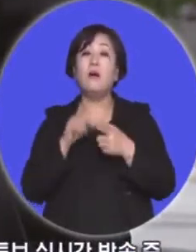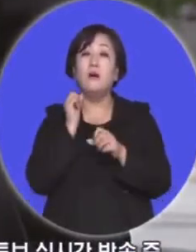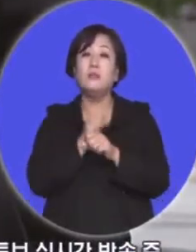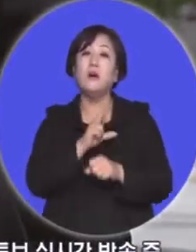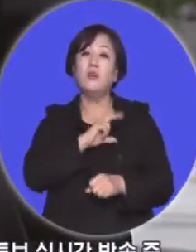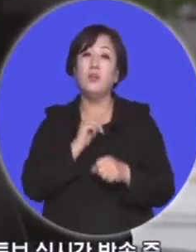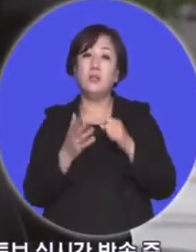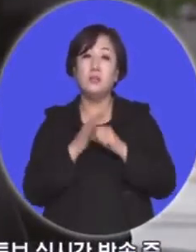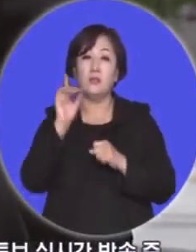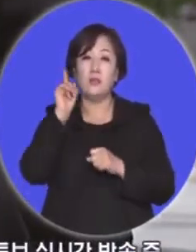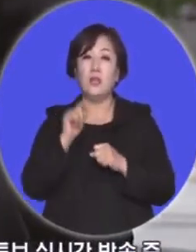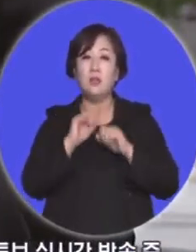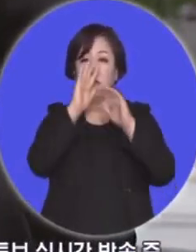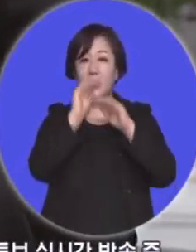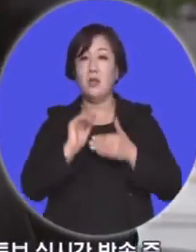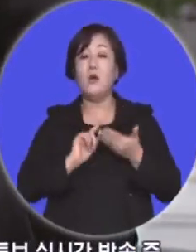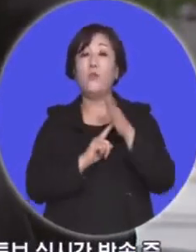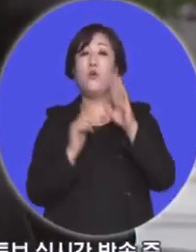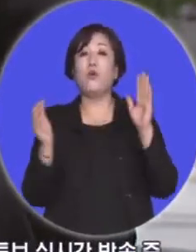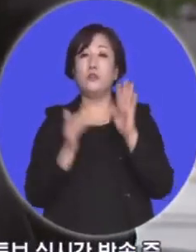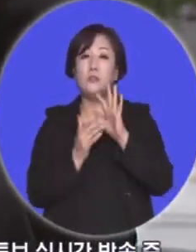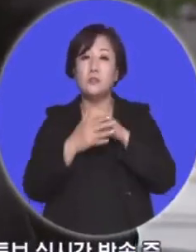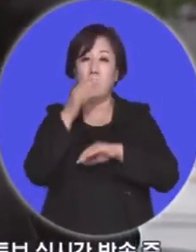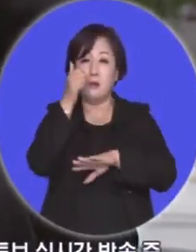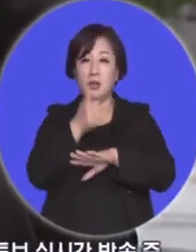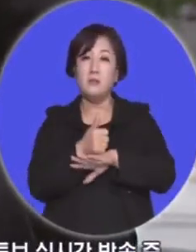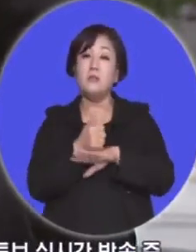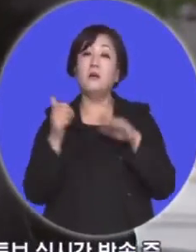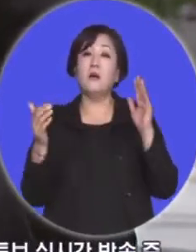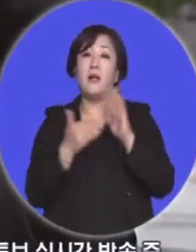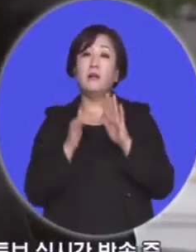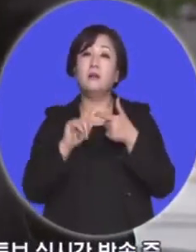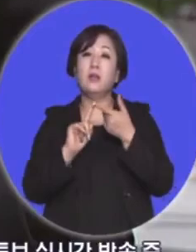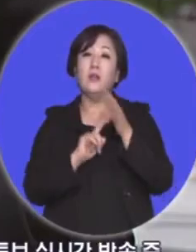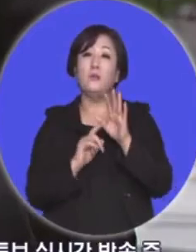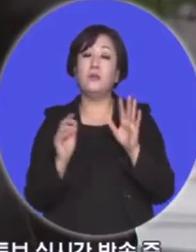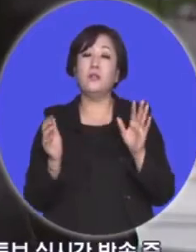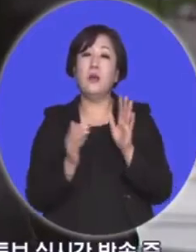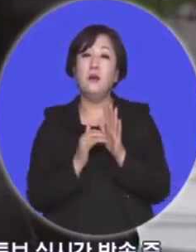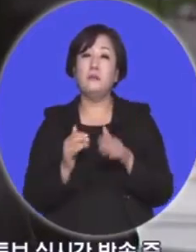내일 인사청문 경과보고서를 채택할 방침입니다. UBC 뉴스 배윤주입니다.